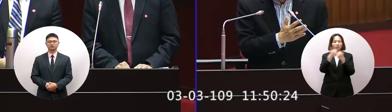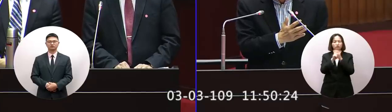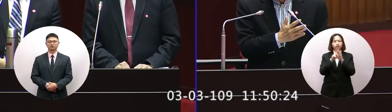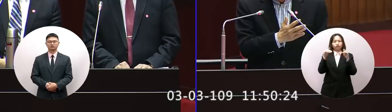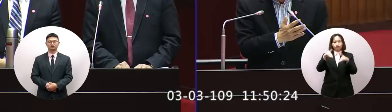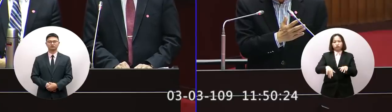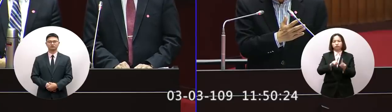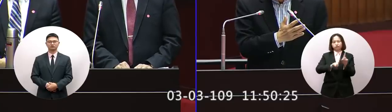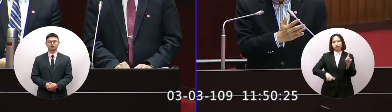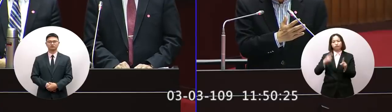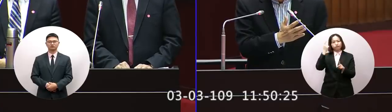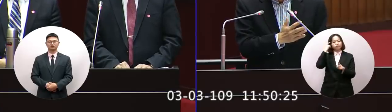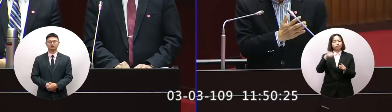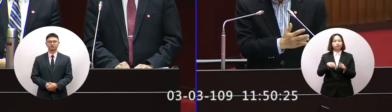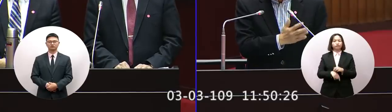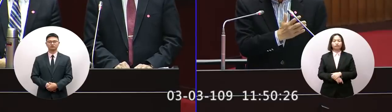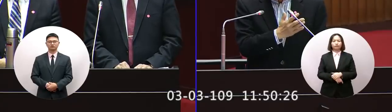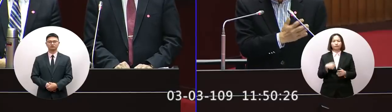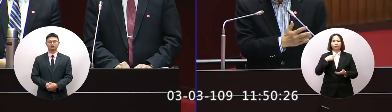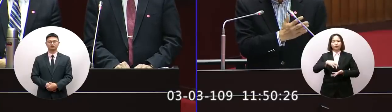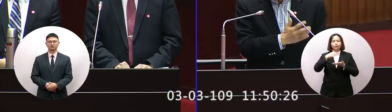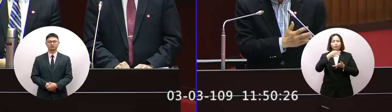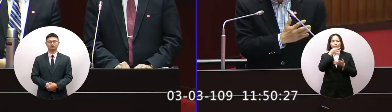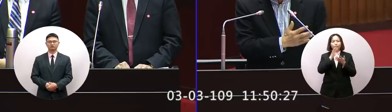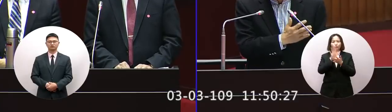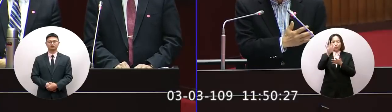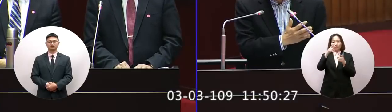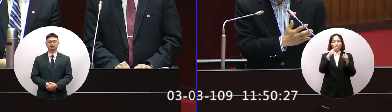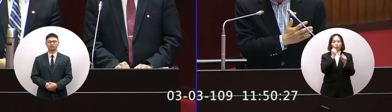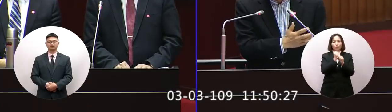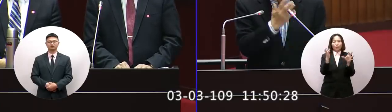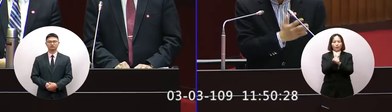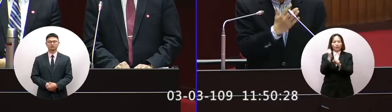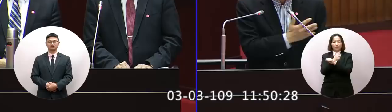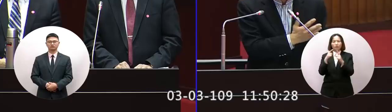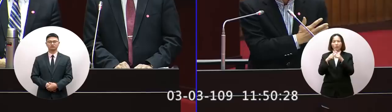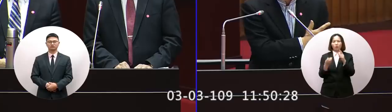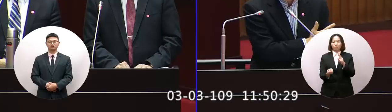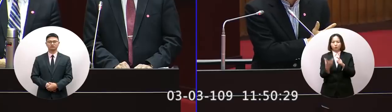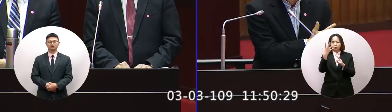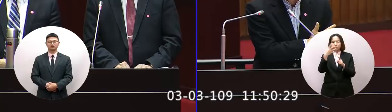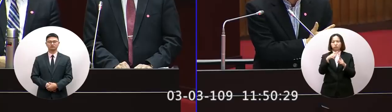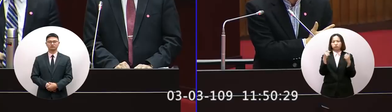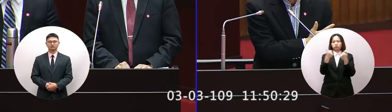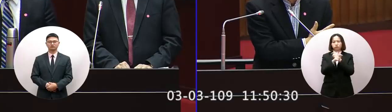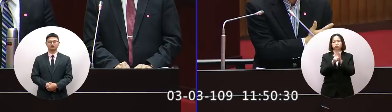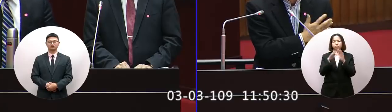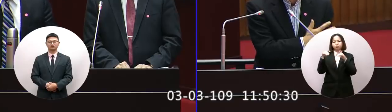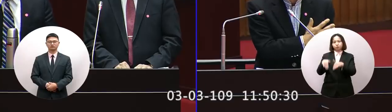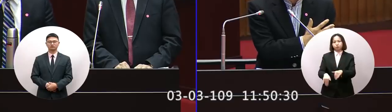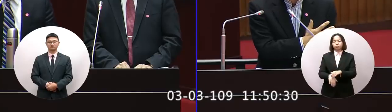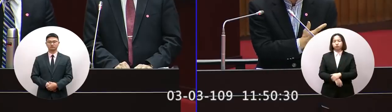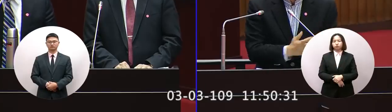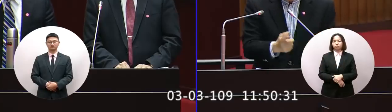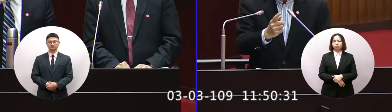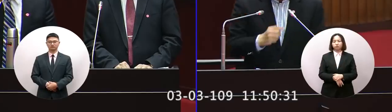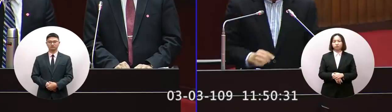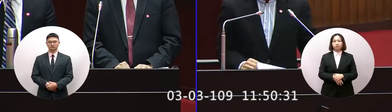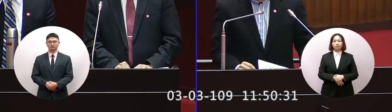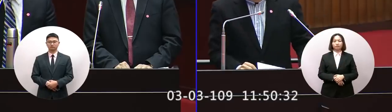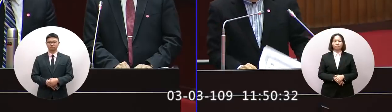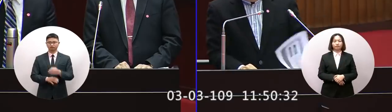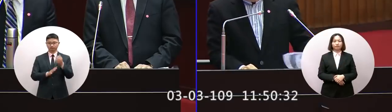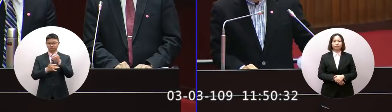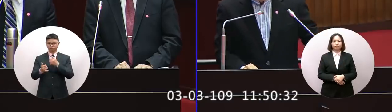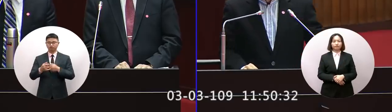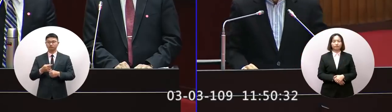標喔我很擔心這未來四月六月提高這個都是落後指標沒有七星指標委